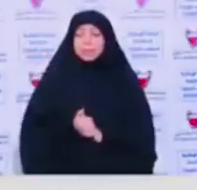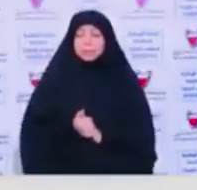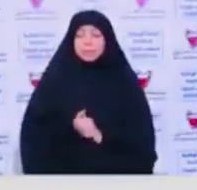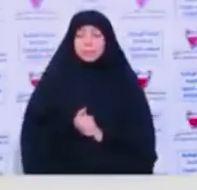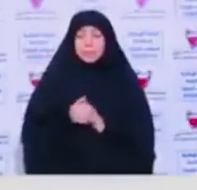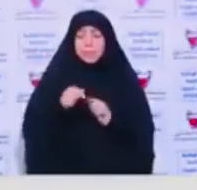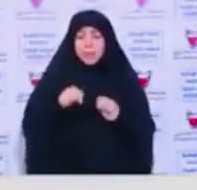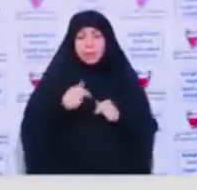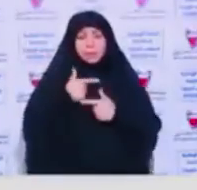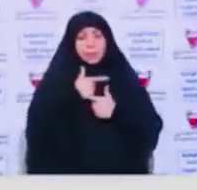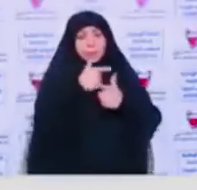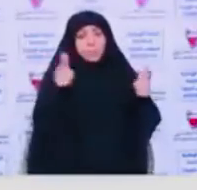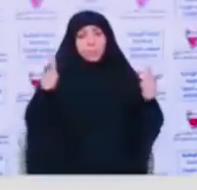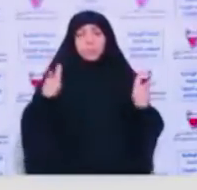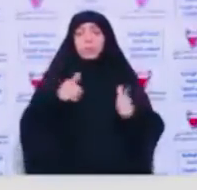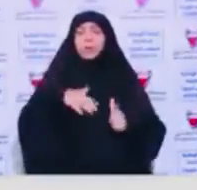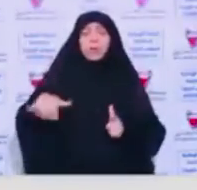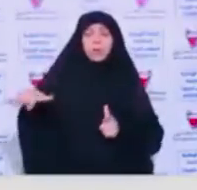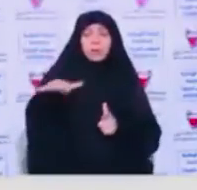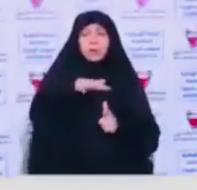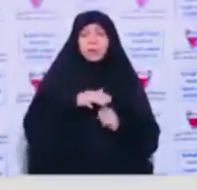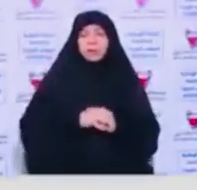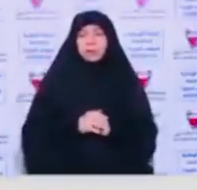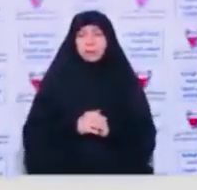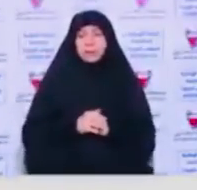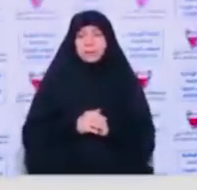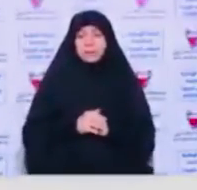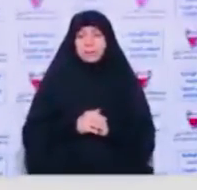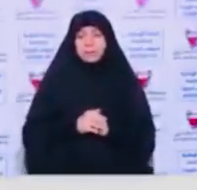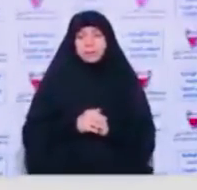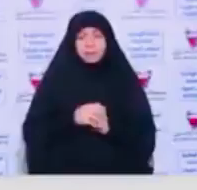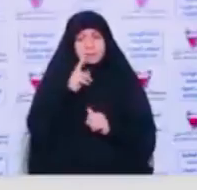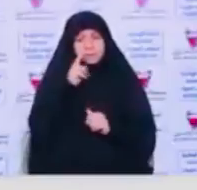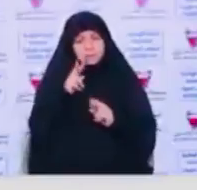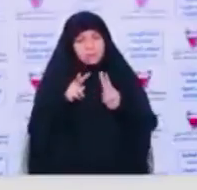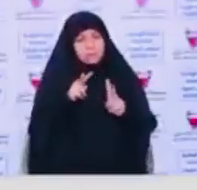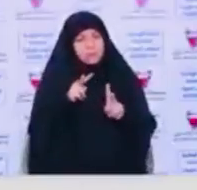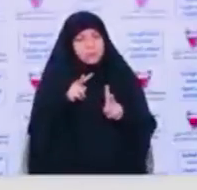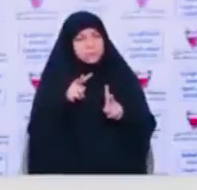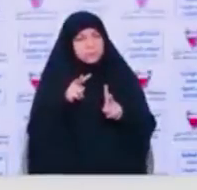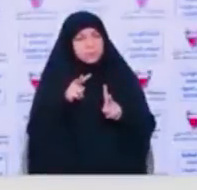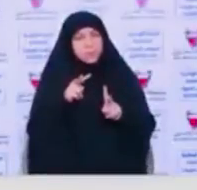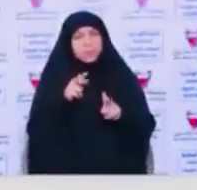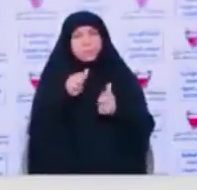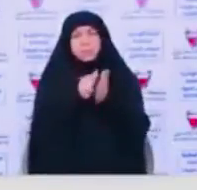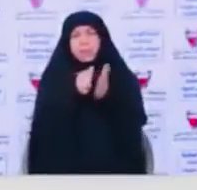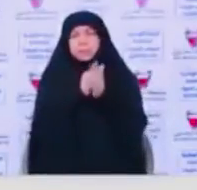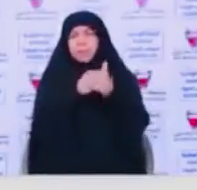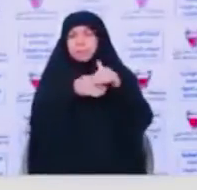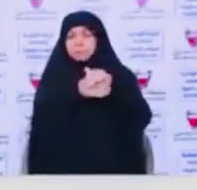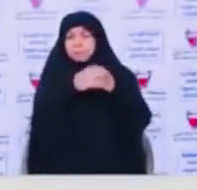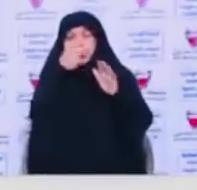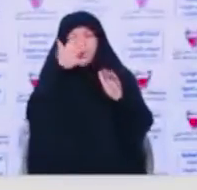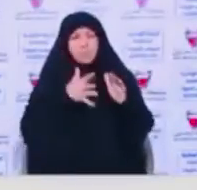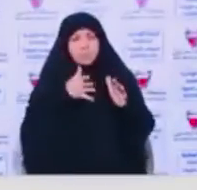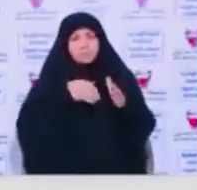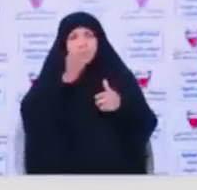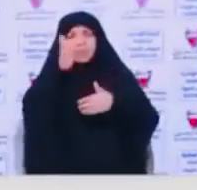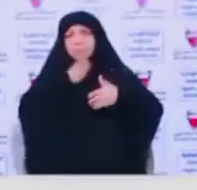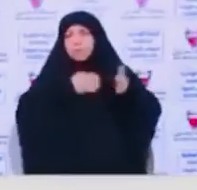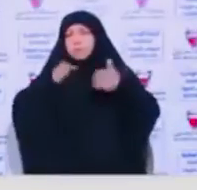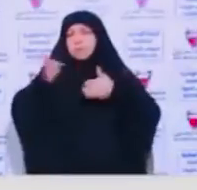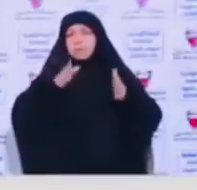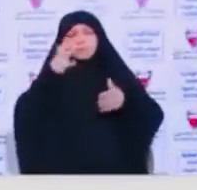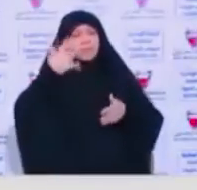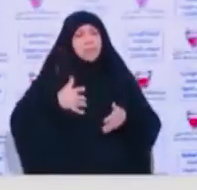نؤكد للجميع بأن، وهذا طبعا الكل لاحظه، بأن الاستهتار فعلا يؤدي إلى الانتشار، وبأن الالتزام هو